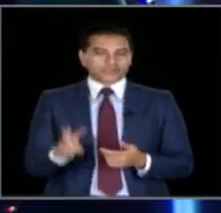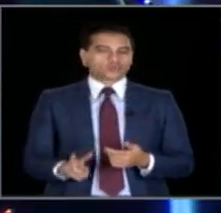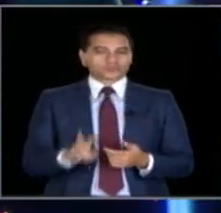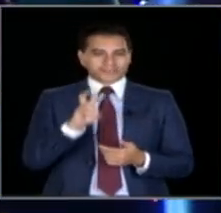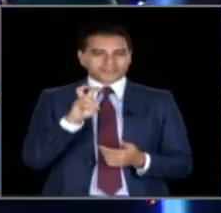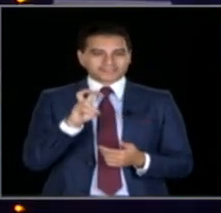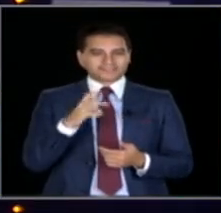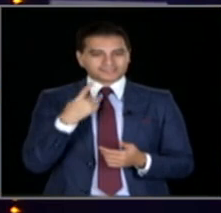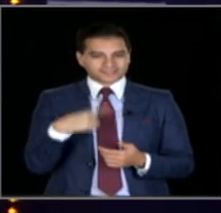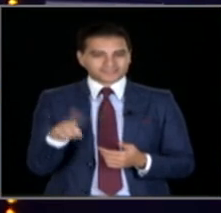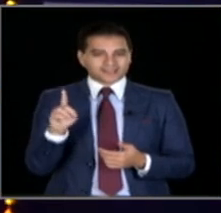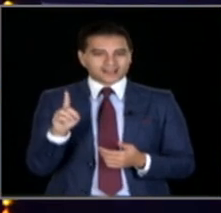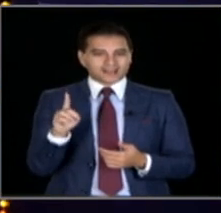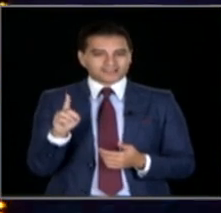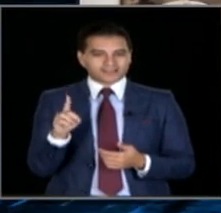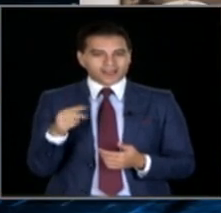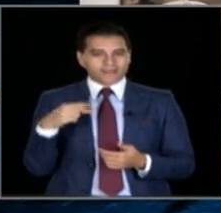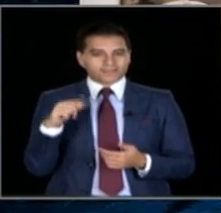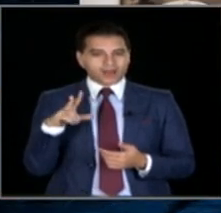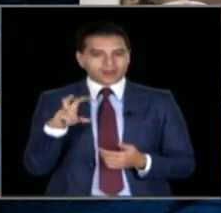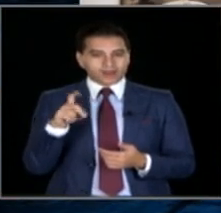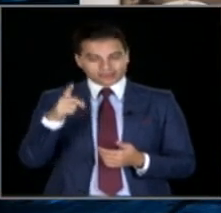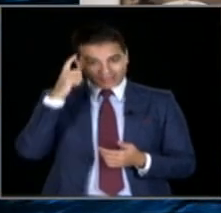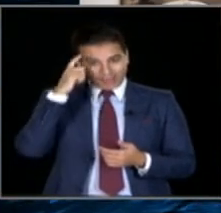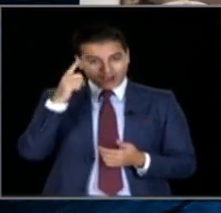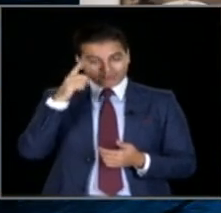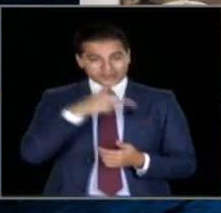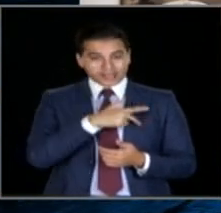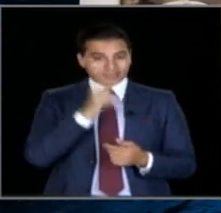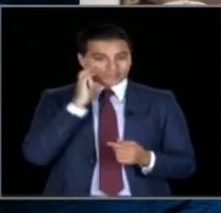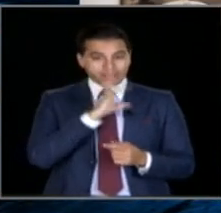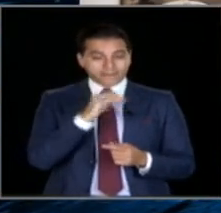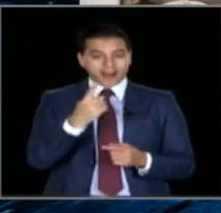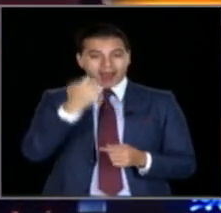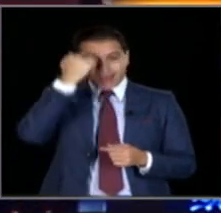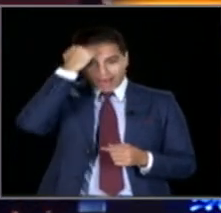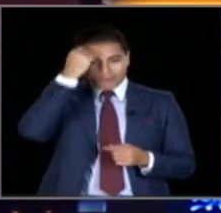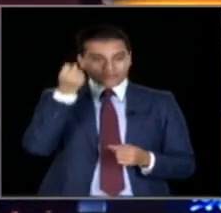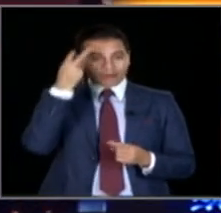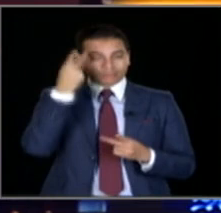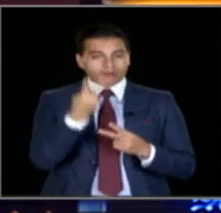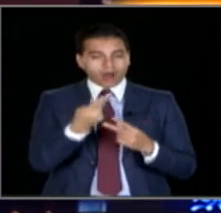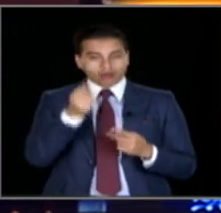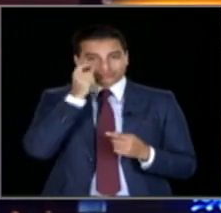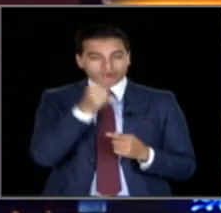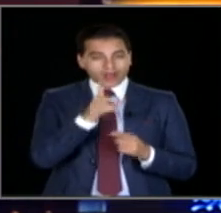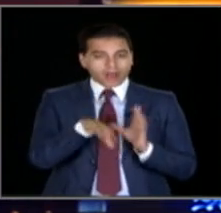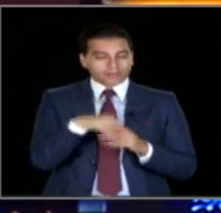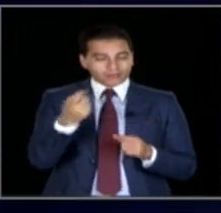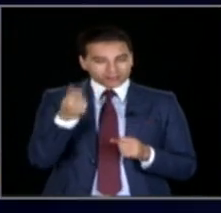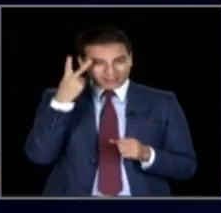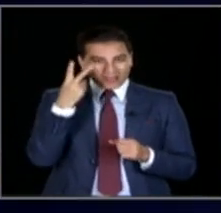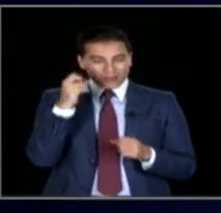1879. برافو عليك عبد الله. أنت عارف هو ملقب بصاحب الألف اختراع، يعني اختراع